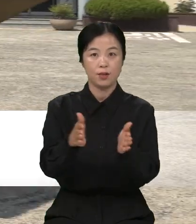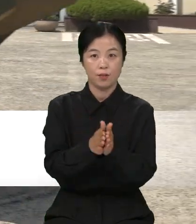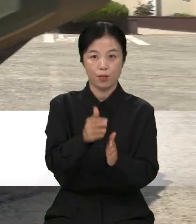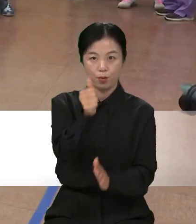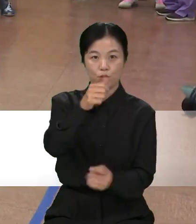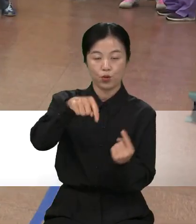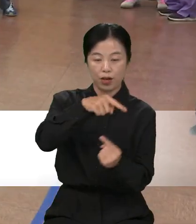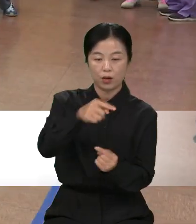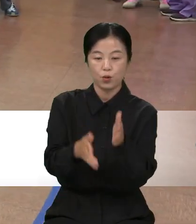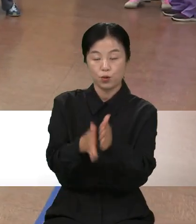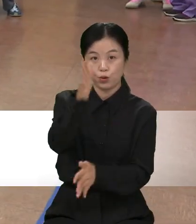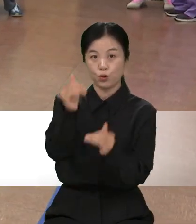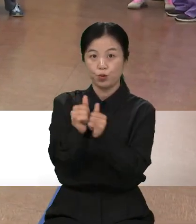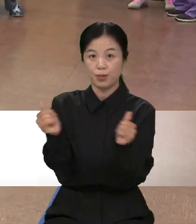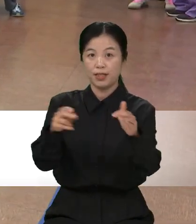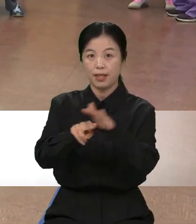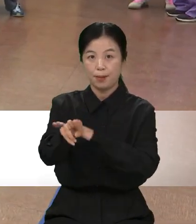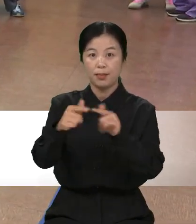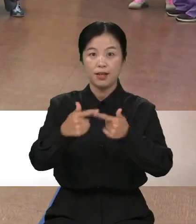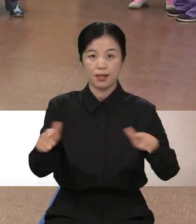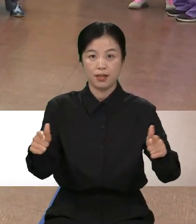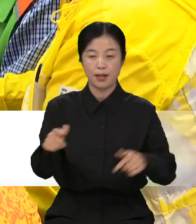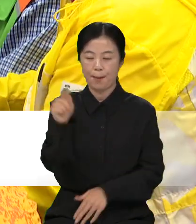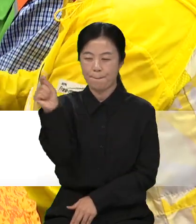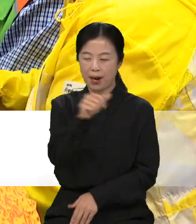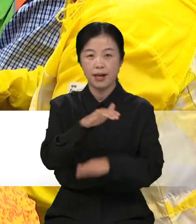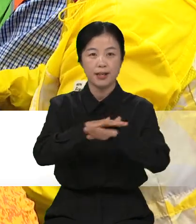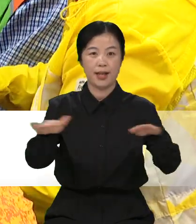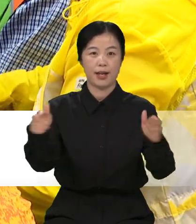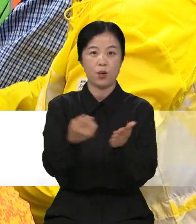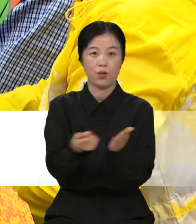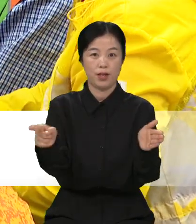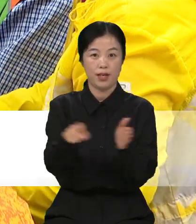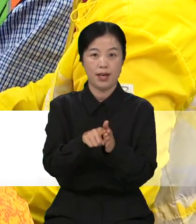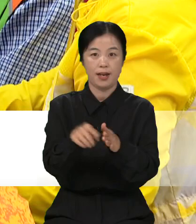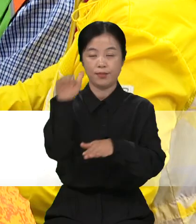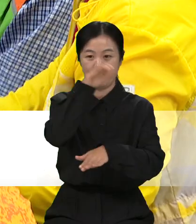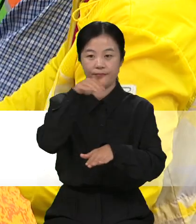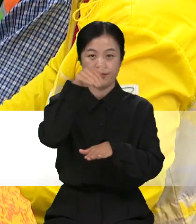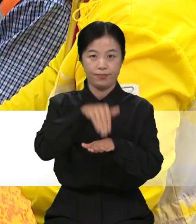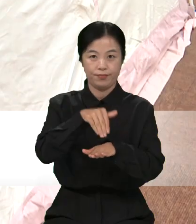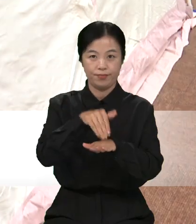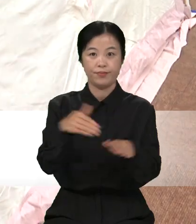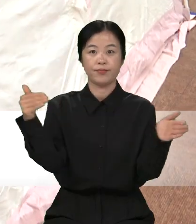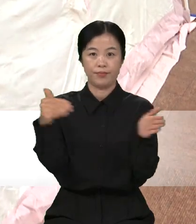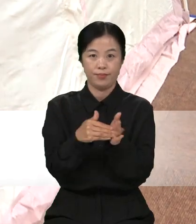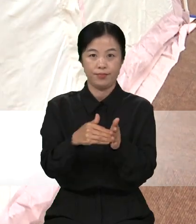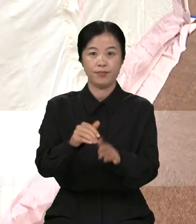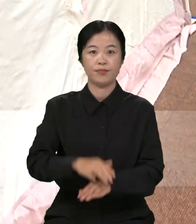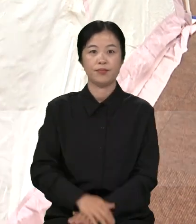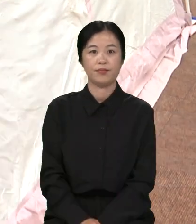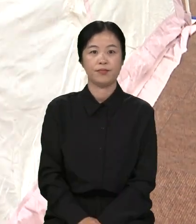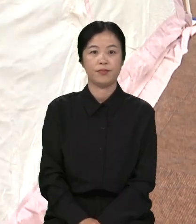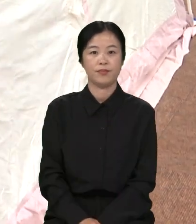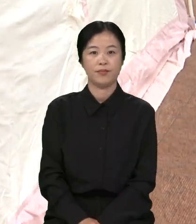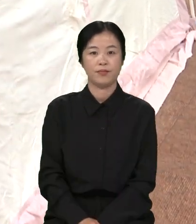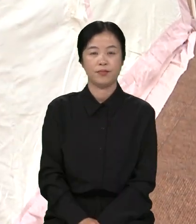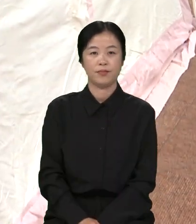가동 피해 예상주민 대피 등 극한 강우시 신속한 대응이 가능하도록 하는 훈련이 진행됐습니다